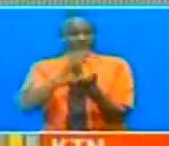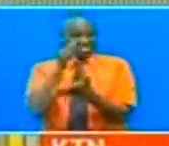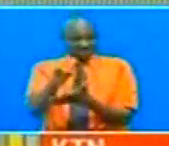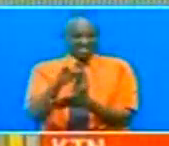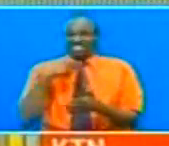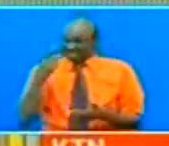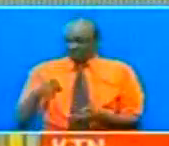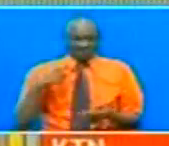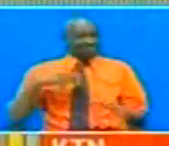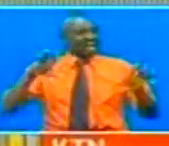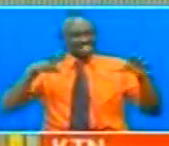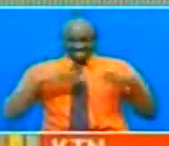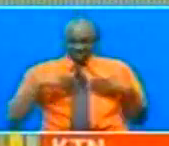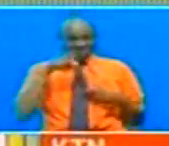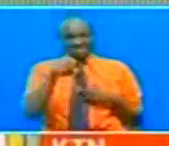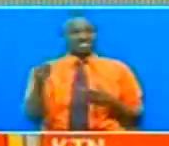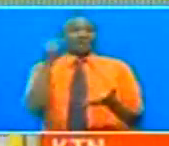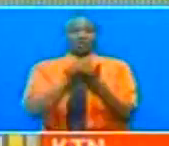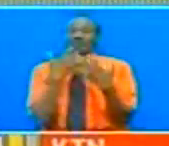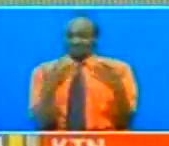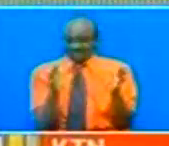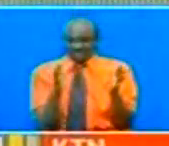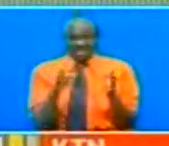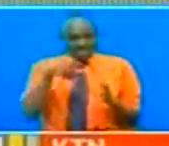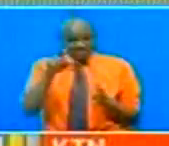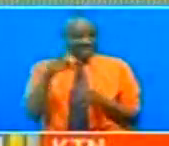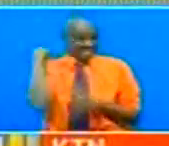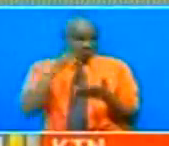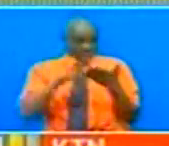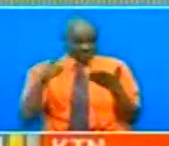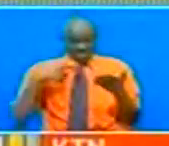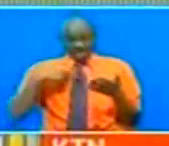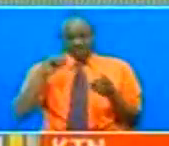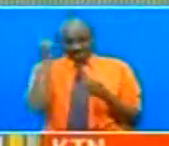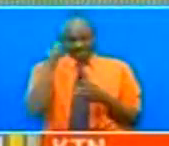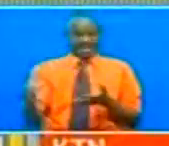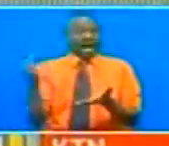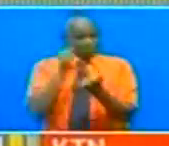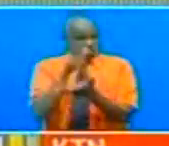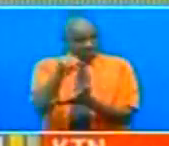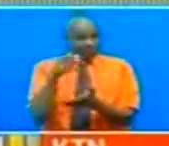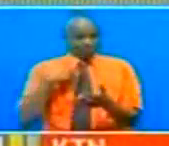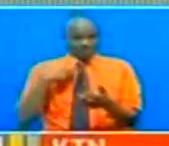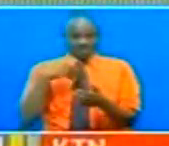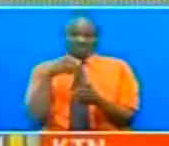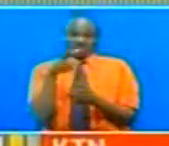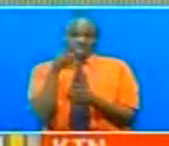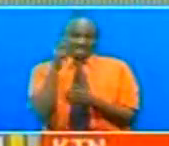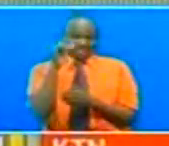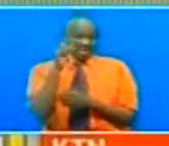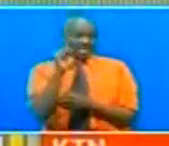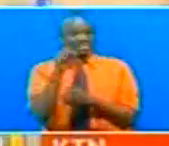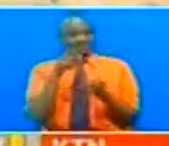hayatamzuia kupokea uteuzi huo. Nkaiseri ameteuliwa wiki jana kuwa waziri wa masuala ya ndani mwa nchi.